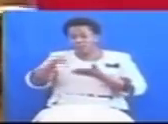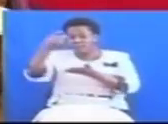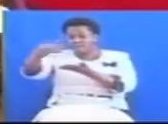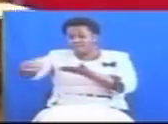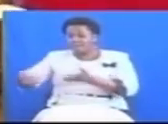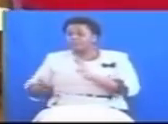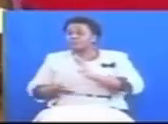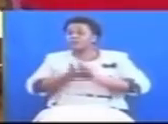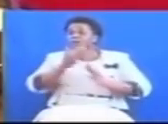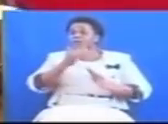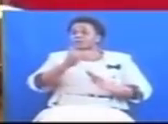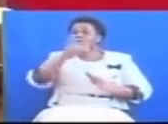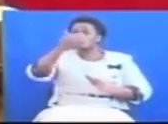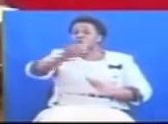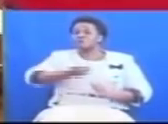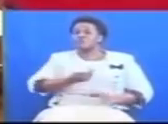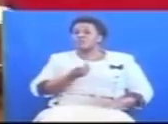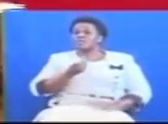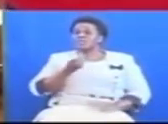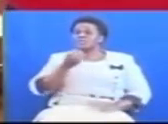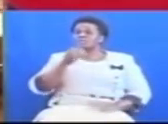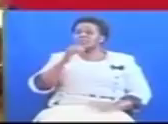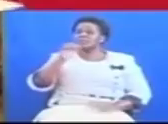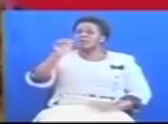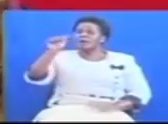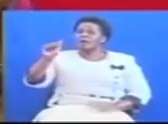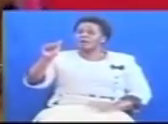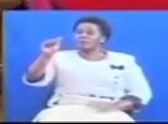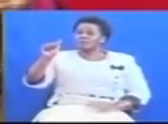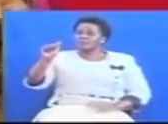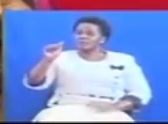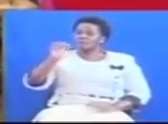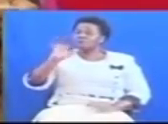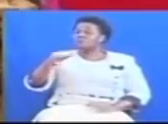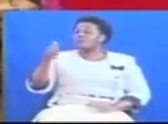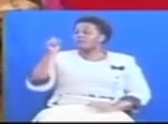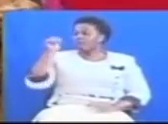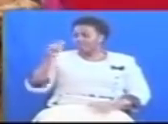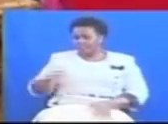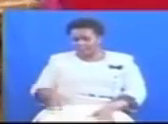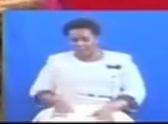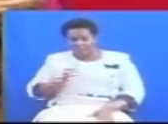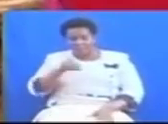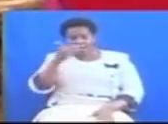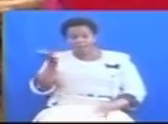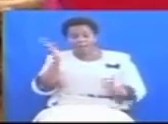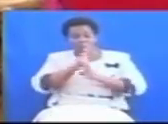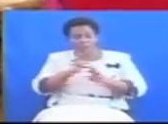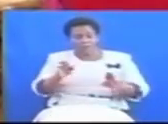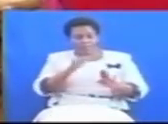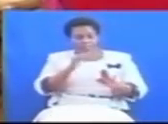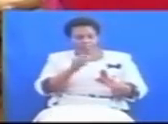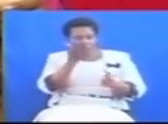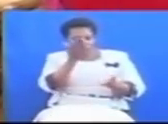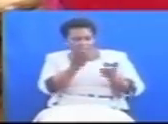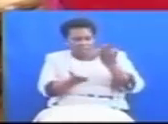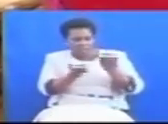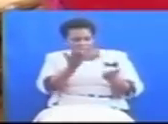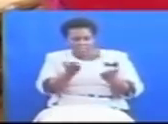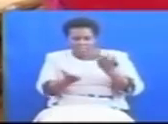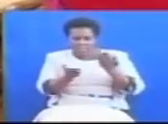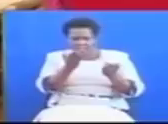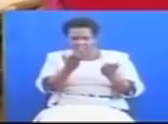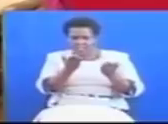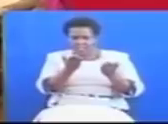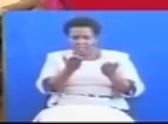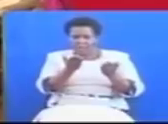mwezi Agosti 2018 baada ya kukamilika kwa zoezi la uthamini na uhakiki wa mali na mazao yatakayoathirika na